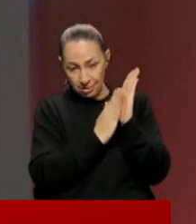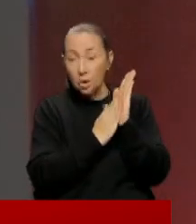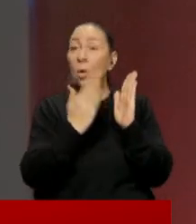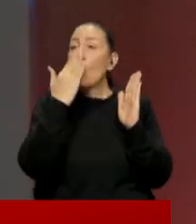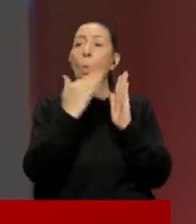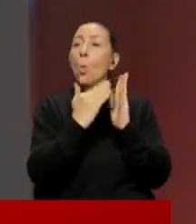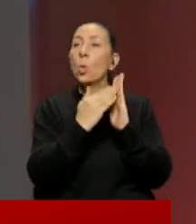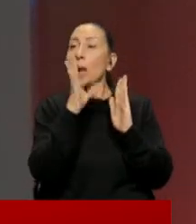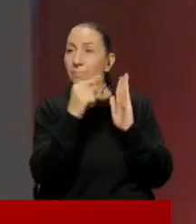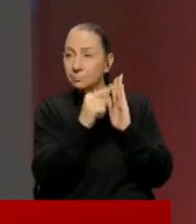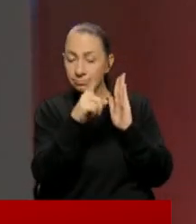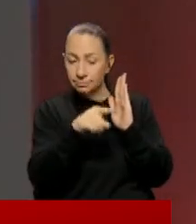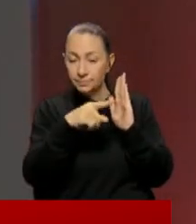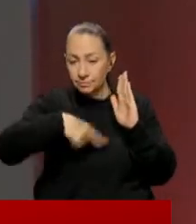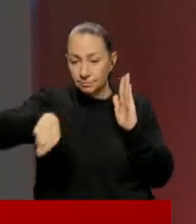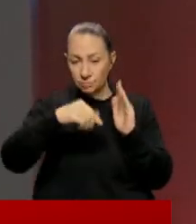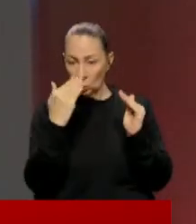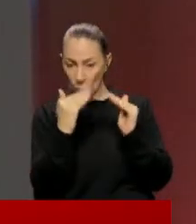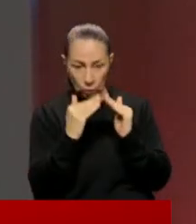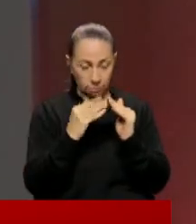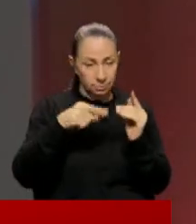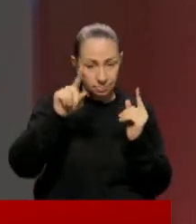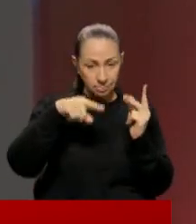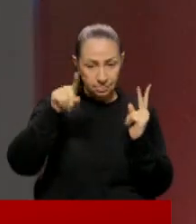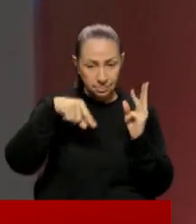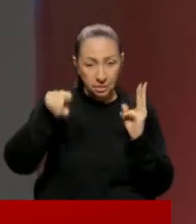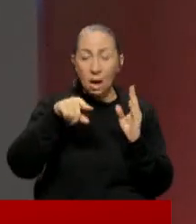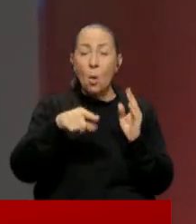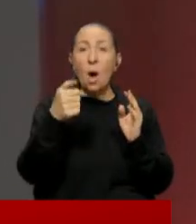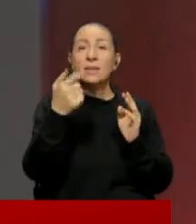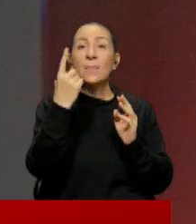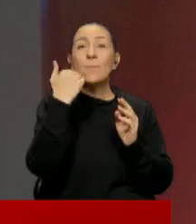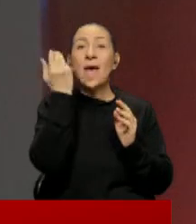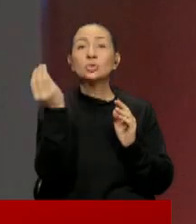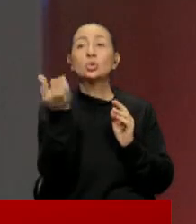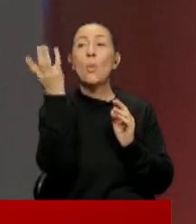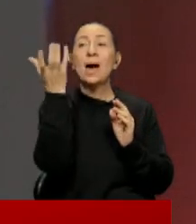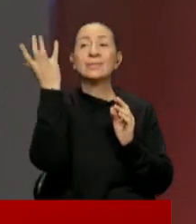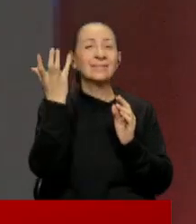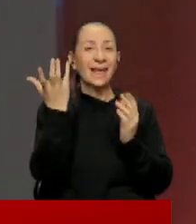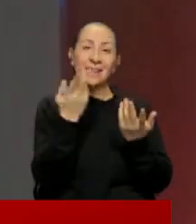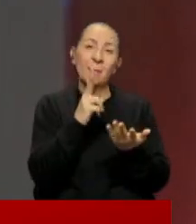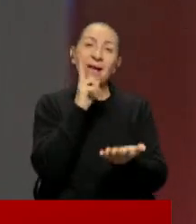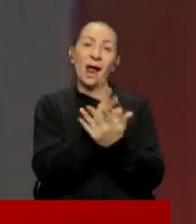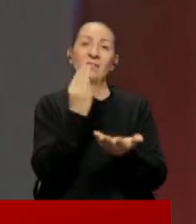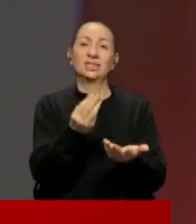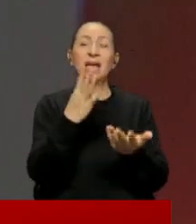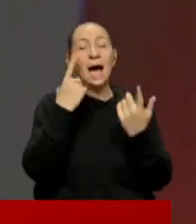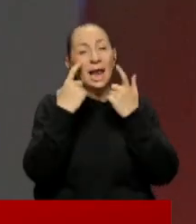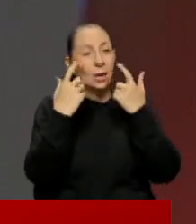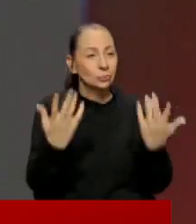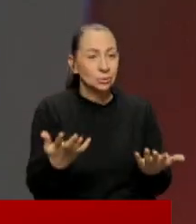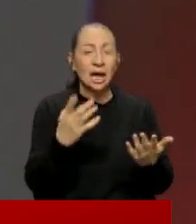gördüğümüz isimleri başlayacağız. Liderlerle istişareye. En sonunda o altılı masadan bir beyaz duman tütecek. Beyaz duman tüttüğünde de diyeceğiz ki hayırlı